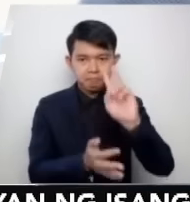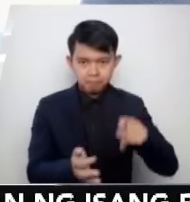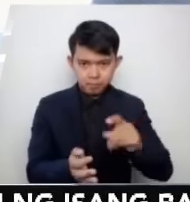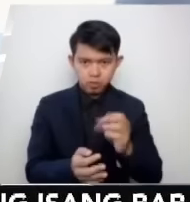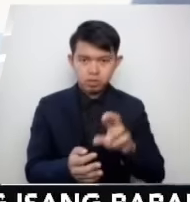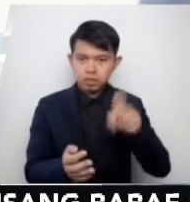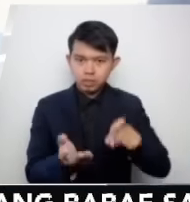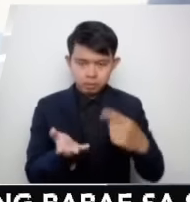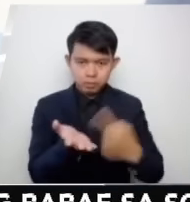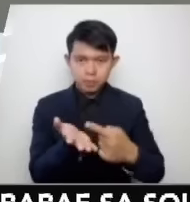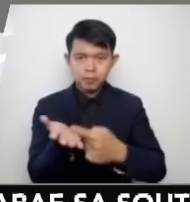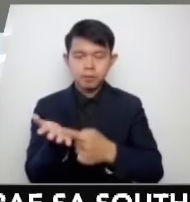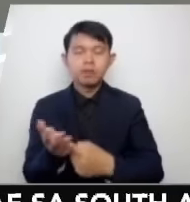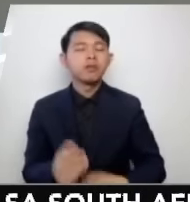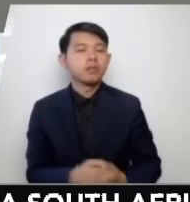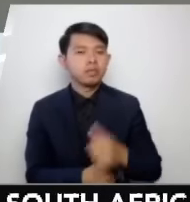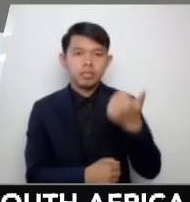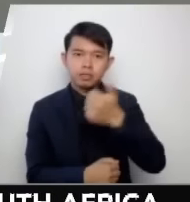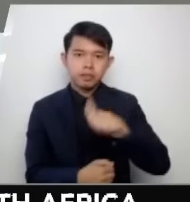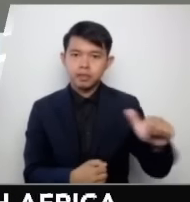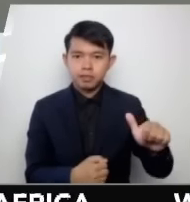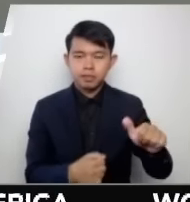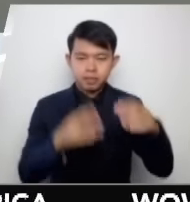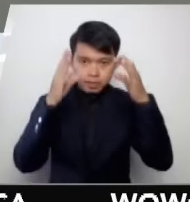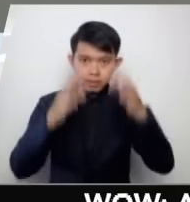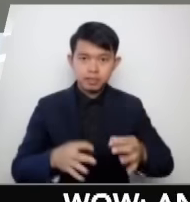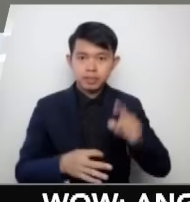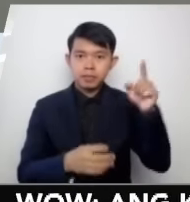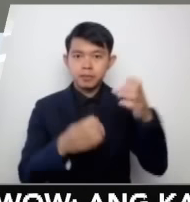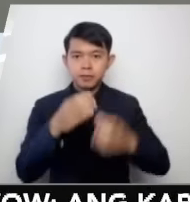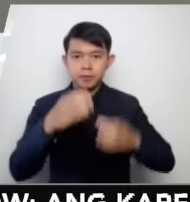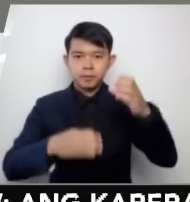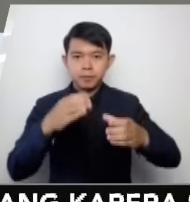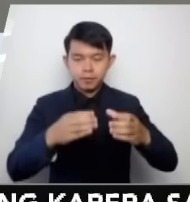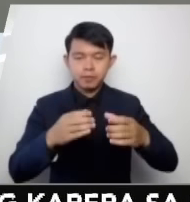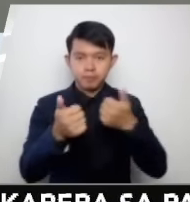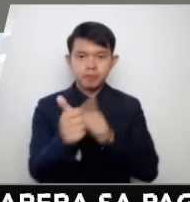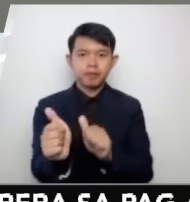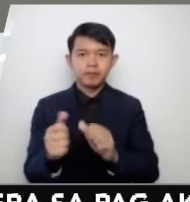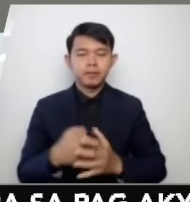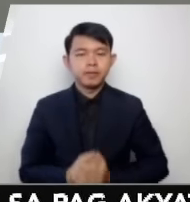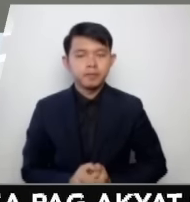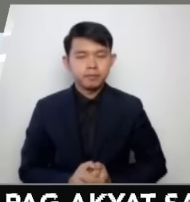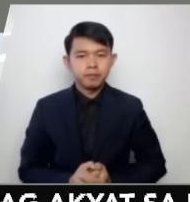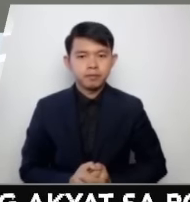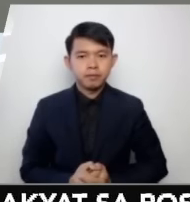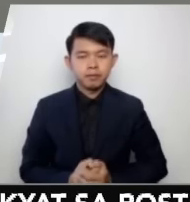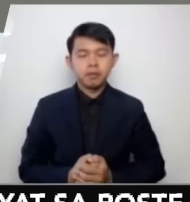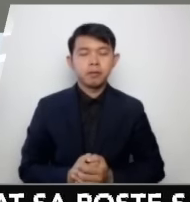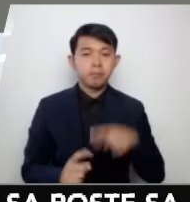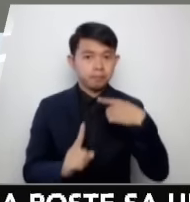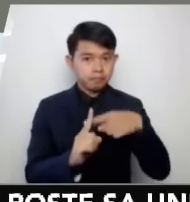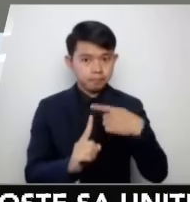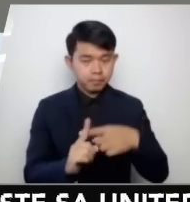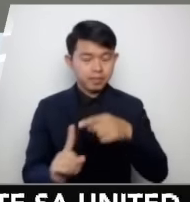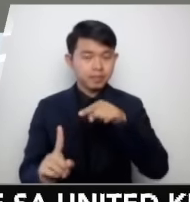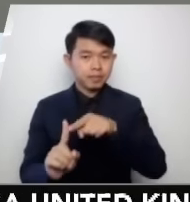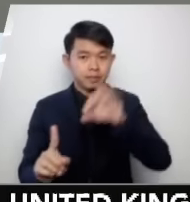nila anuman ang mapapasyahan ng korte. Dagdag ni Fajardo na sa maayos na kalagayan si Quiboloy na